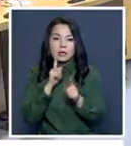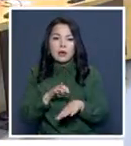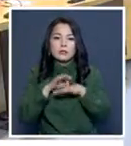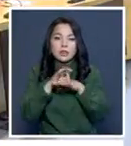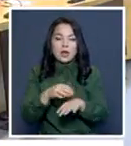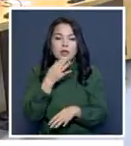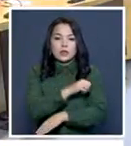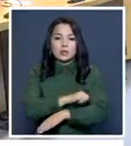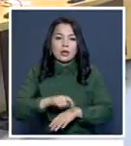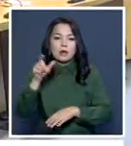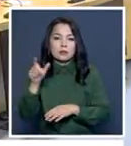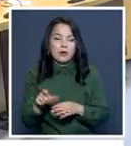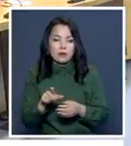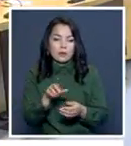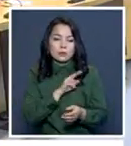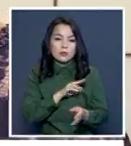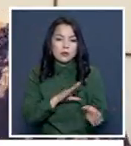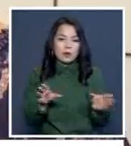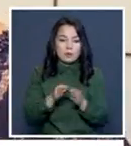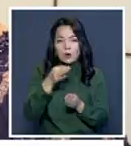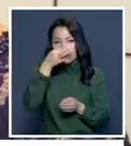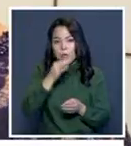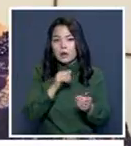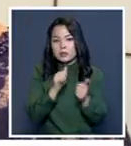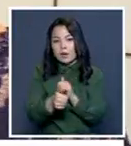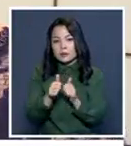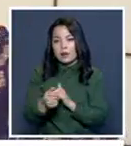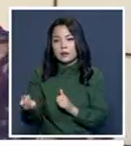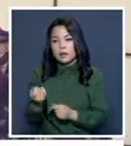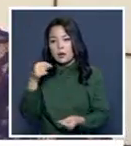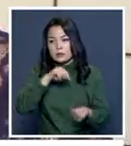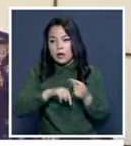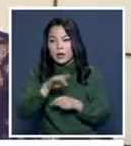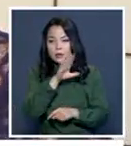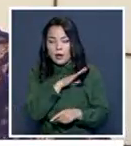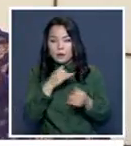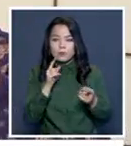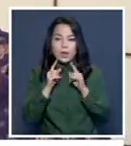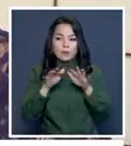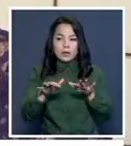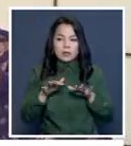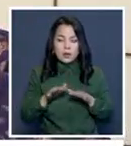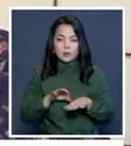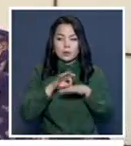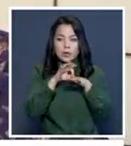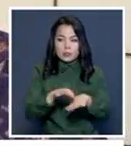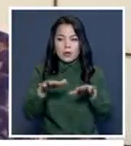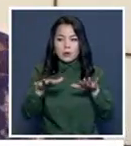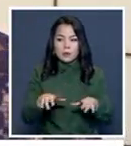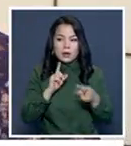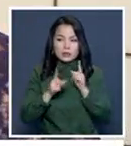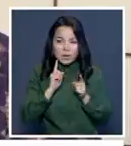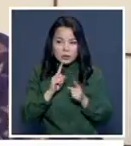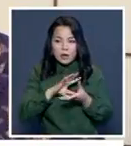шетелдік әріптестермен өзара тәжірибе алмасты. Еуропарламенттегі кешегі жиынның өтуі